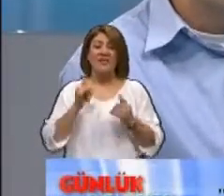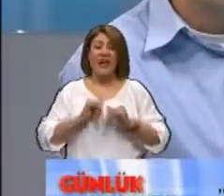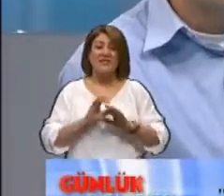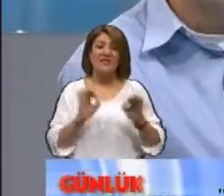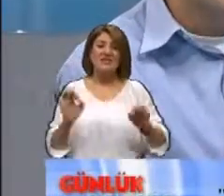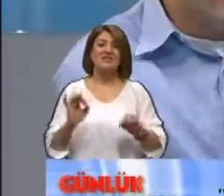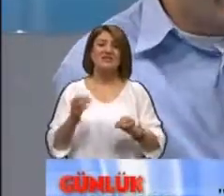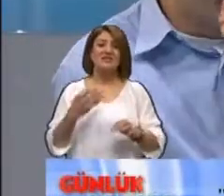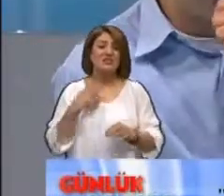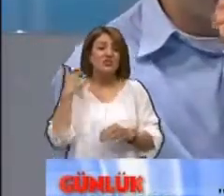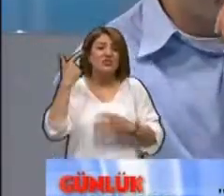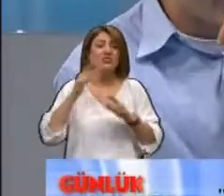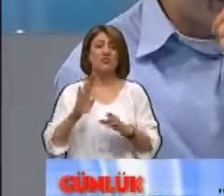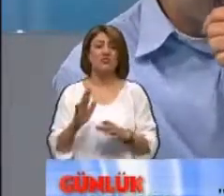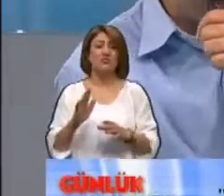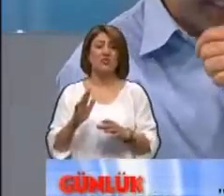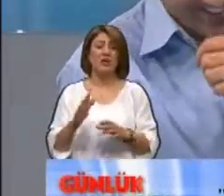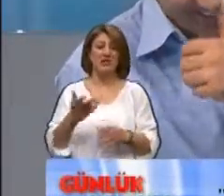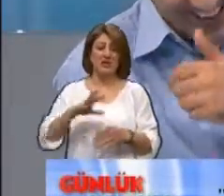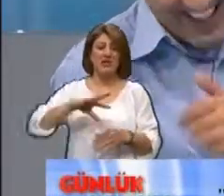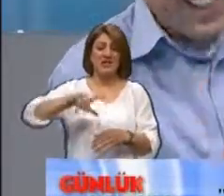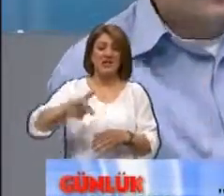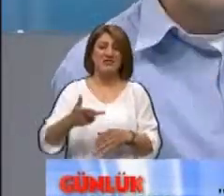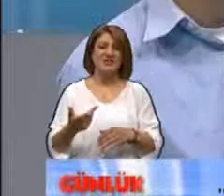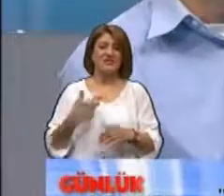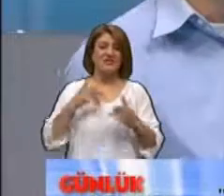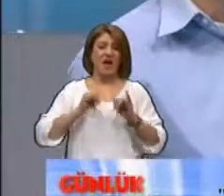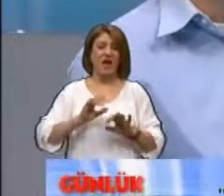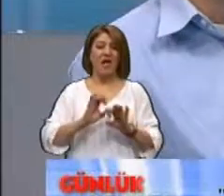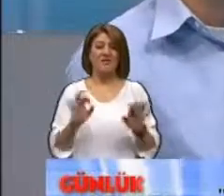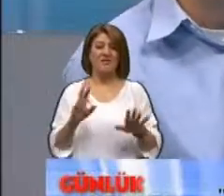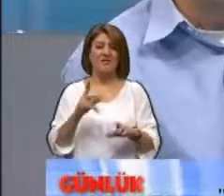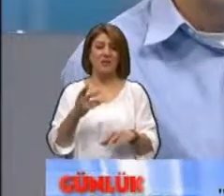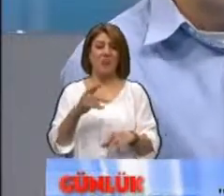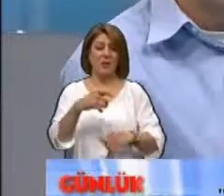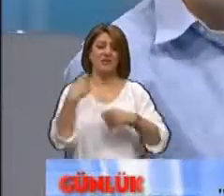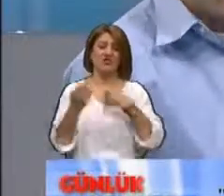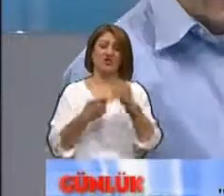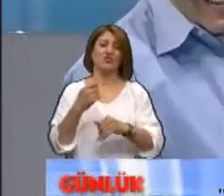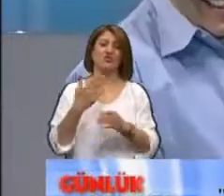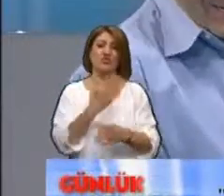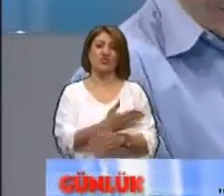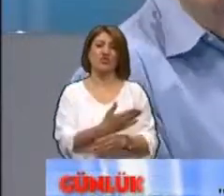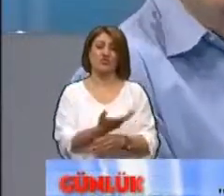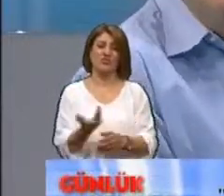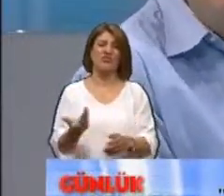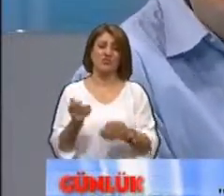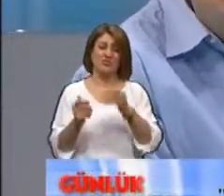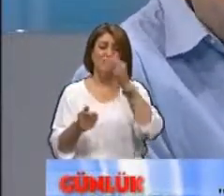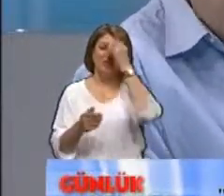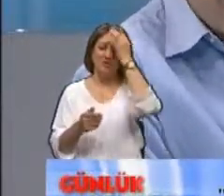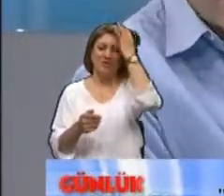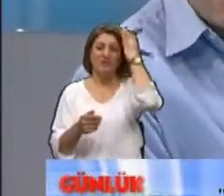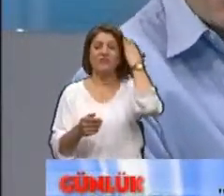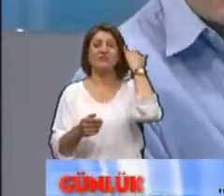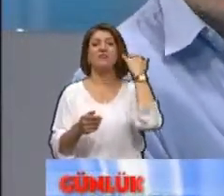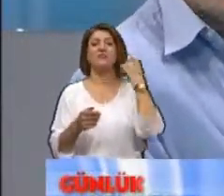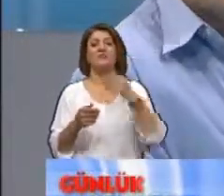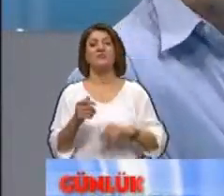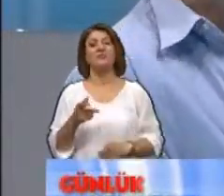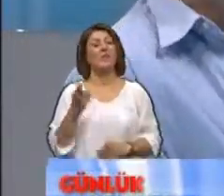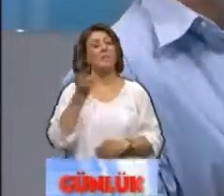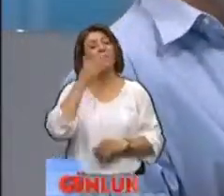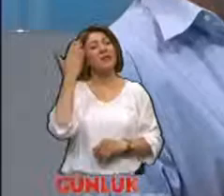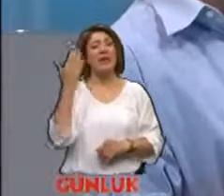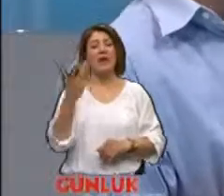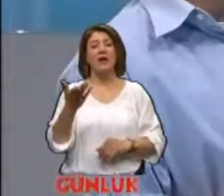ama o da kötü oldu tabii. Yani hırsız rahatsız etmek istememiş. Rahatsız etmek adam istemedik. Çalışıyor ama sonuçta. Ay, mesaisindeki ay, adam. Hay Allah ya. Şimdi çok mesela fena.